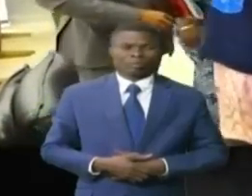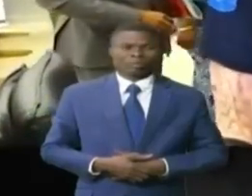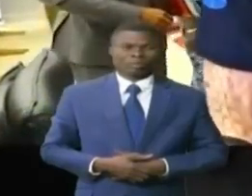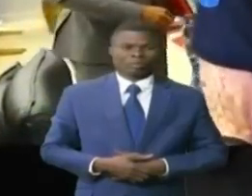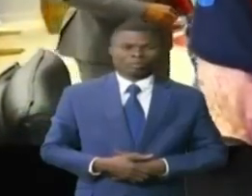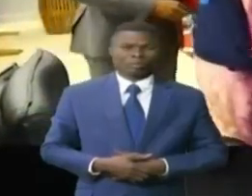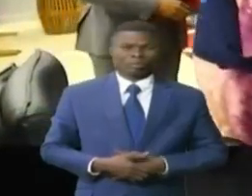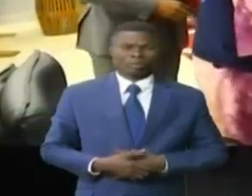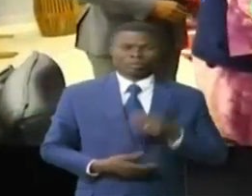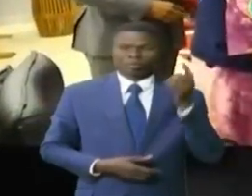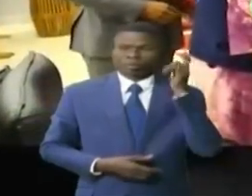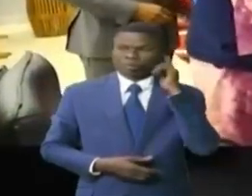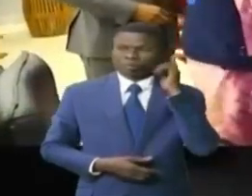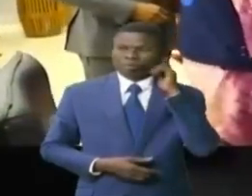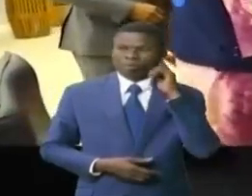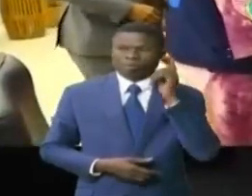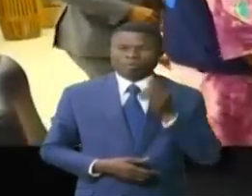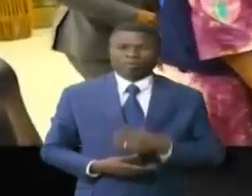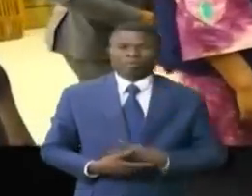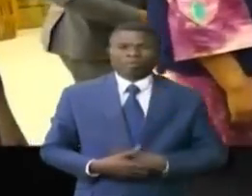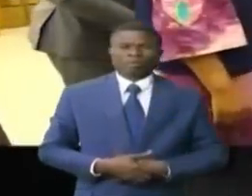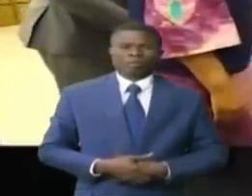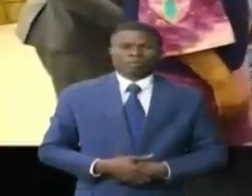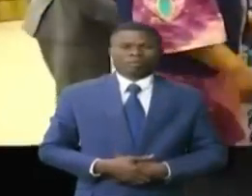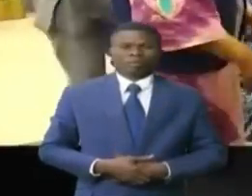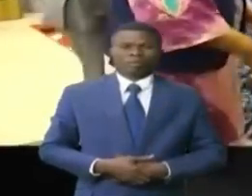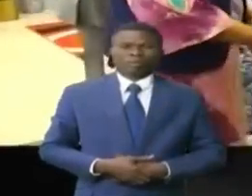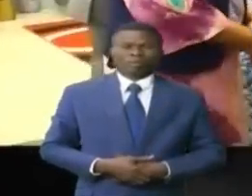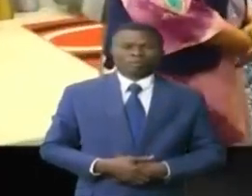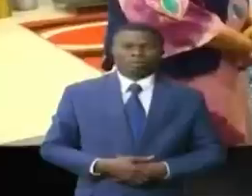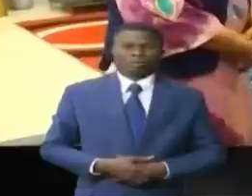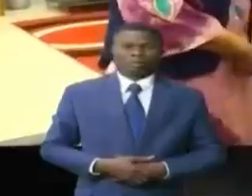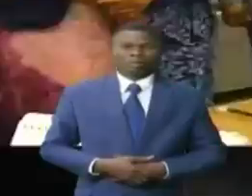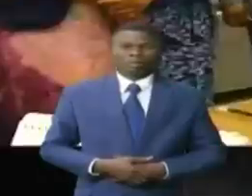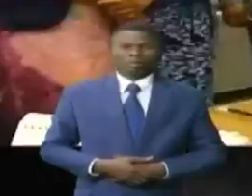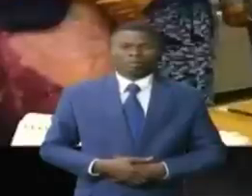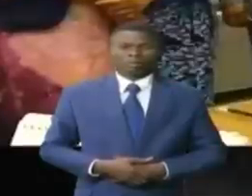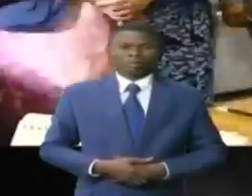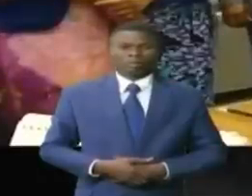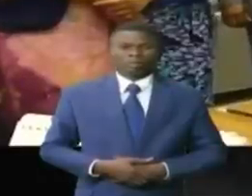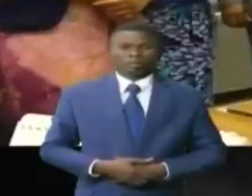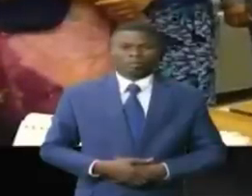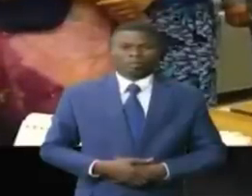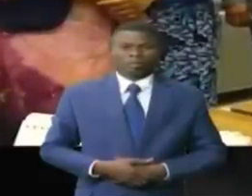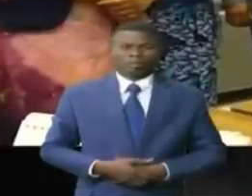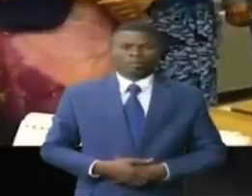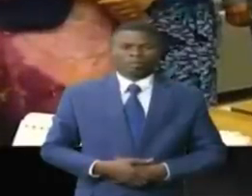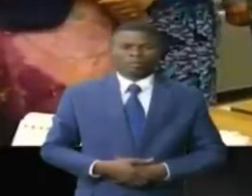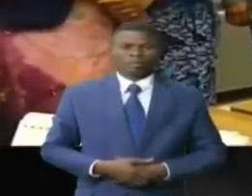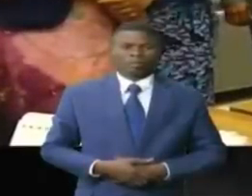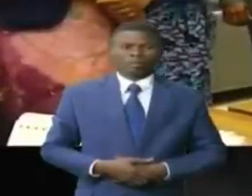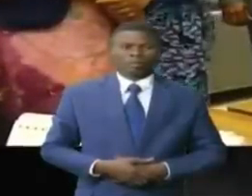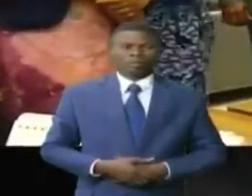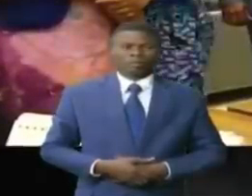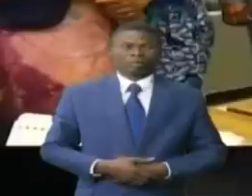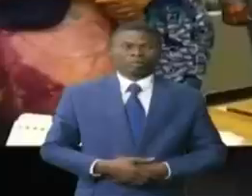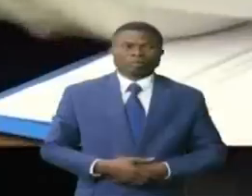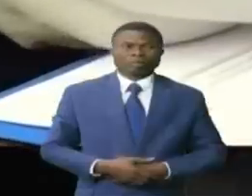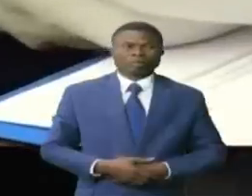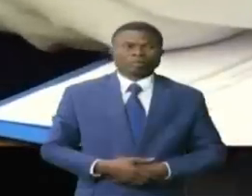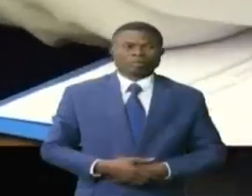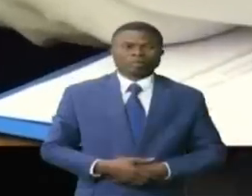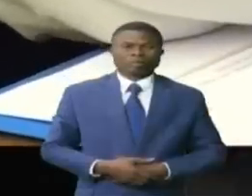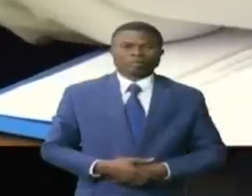se trouvent. Ce jeudi 6 octobre 2023, c'est le tour de Noël Tiani Mouadiamvita, haut fonctionnaire